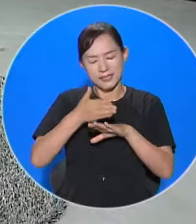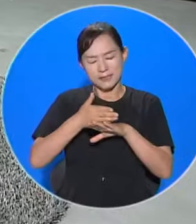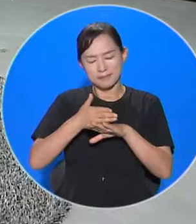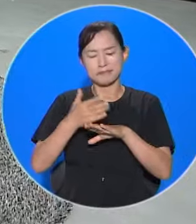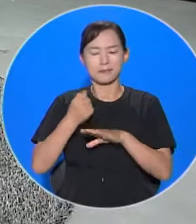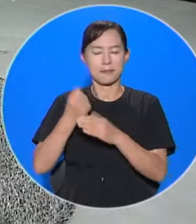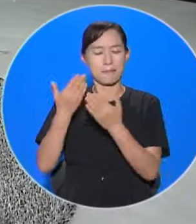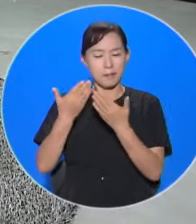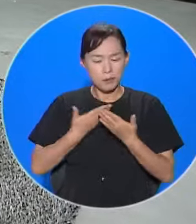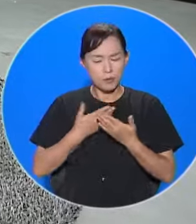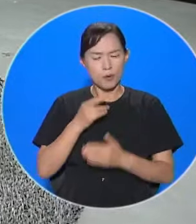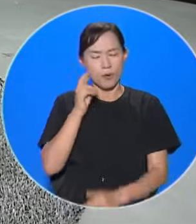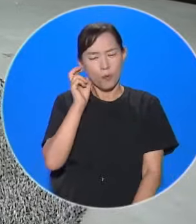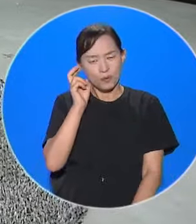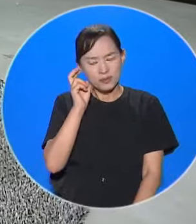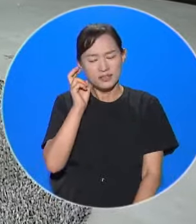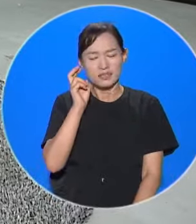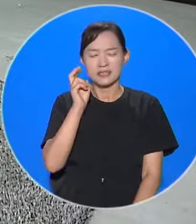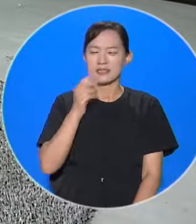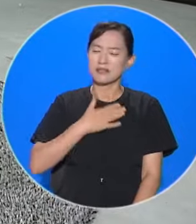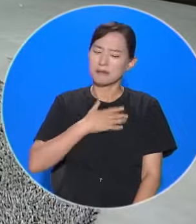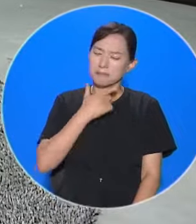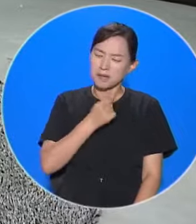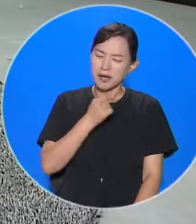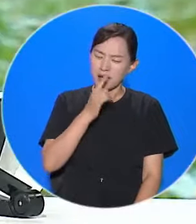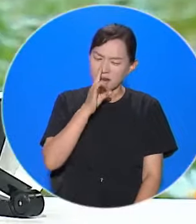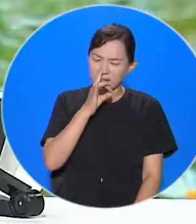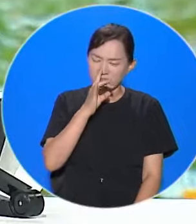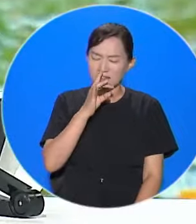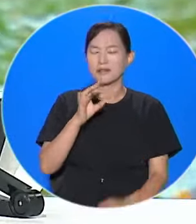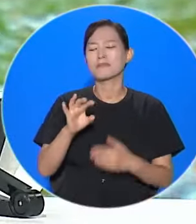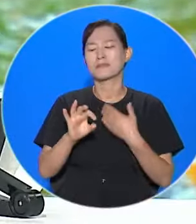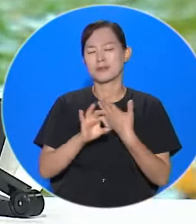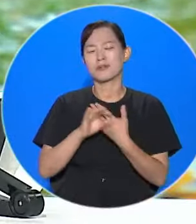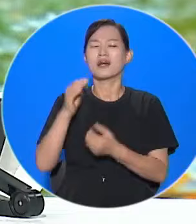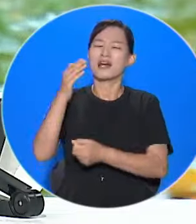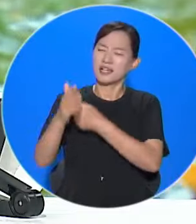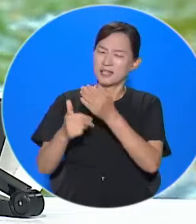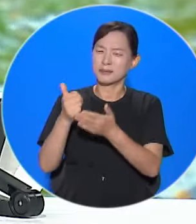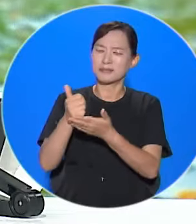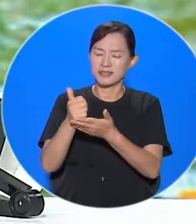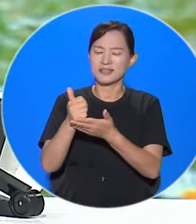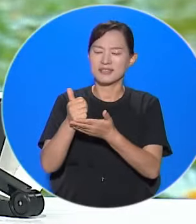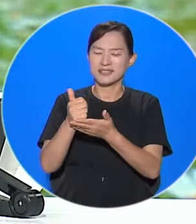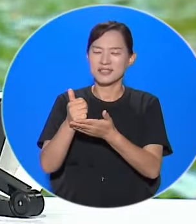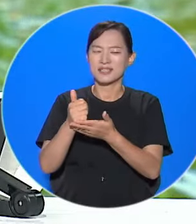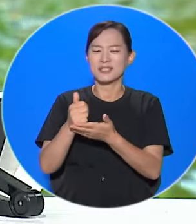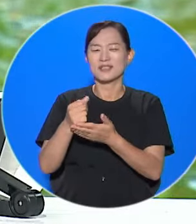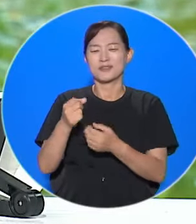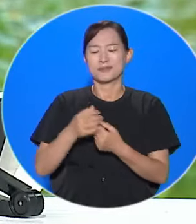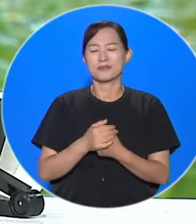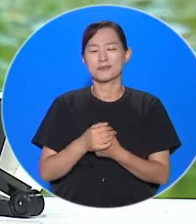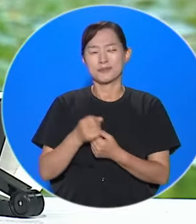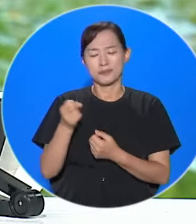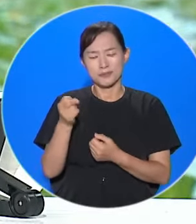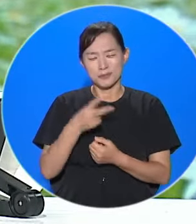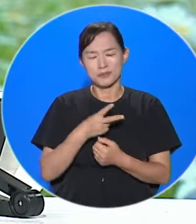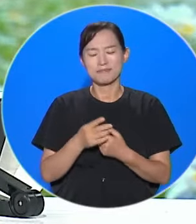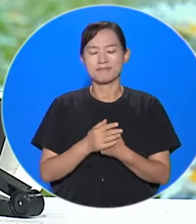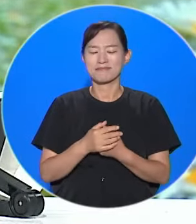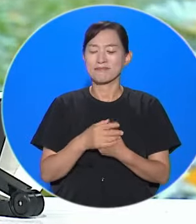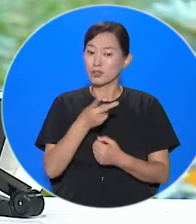예. 근데 혹시나 또 예. 내가 원하는 대로 안 되면 예. 또 하나님께서 또 두 분 예. 가운데 은혜